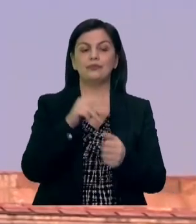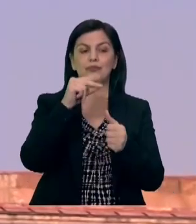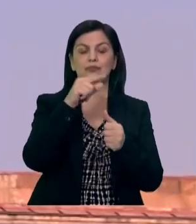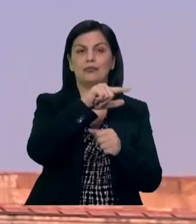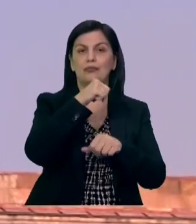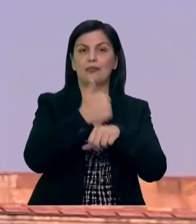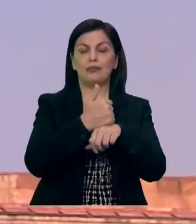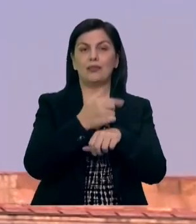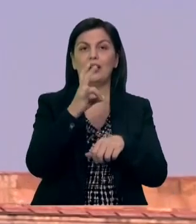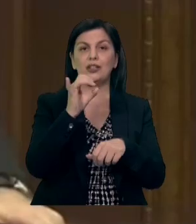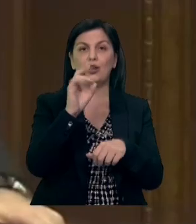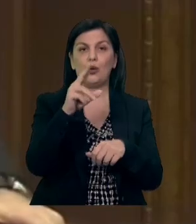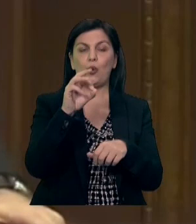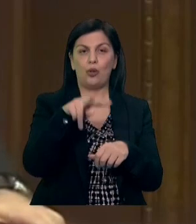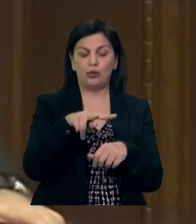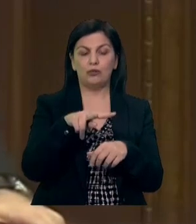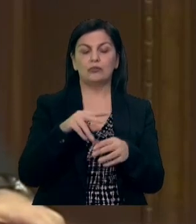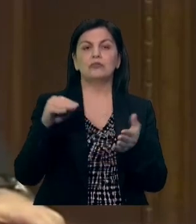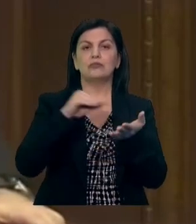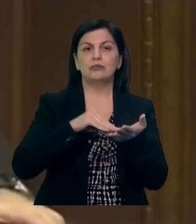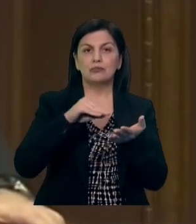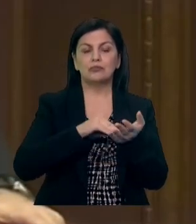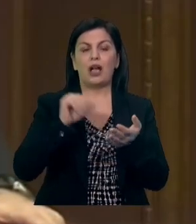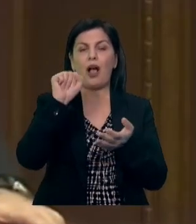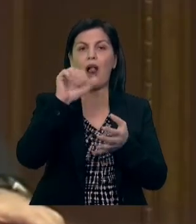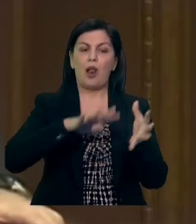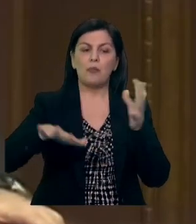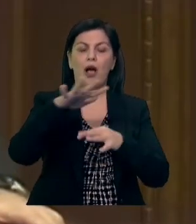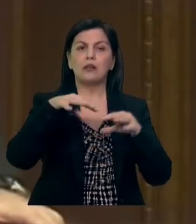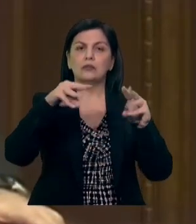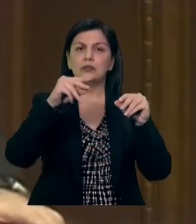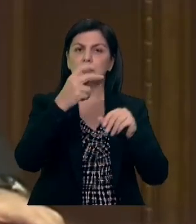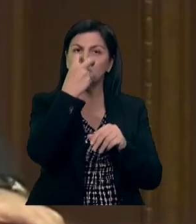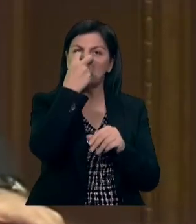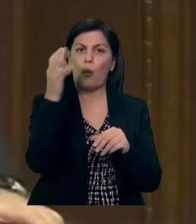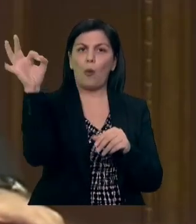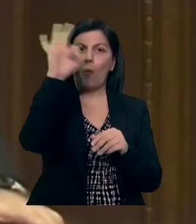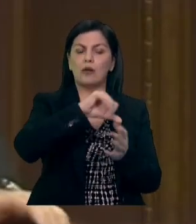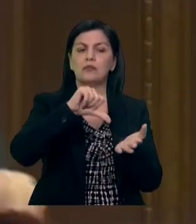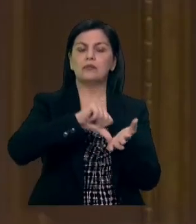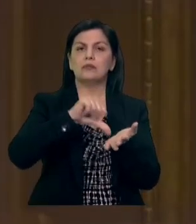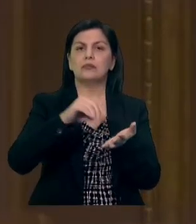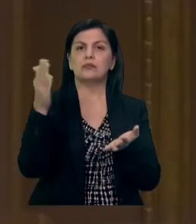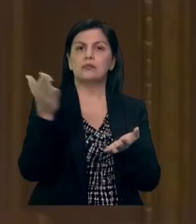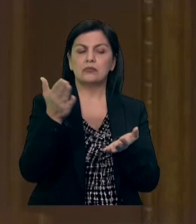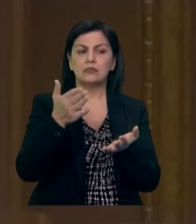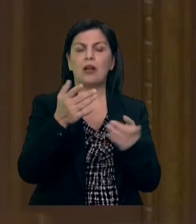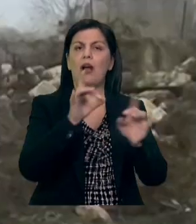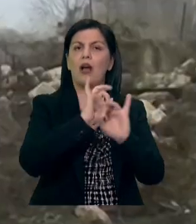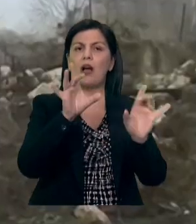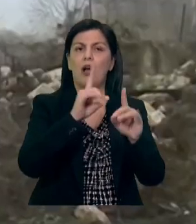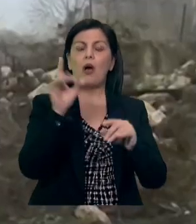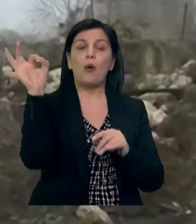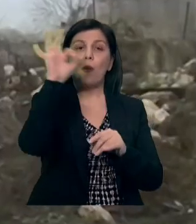Ermənistanın baş naziri Nikol Paşinyan yenidən ərazi iddialarını gündəmə gətirməklə növbəti dəfə bütün Dağlıq Qarabağın qaytarılmasından